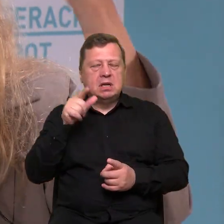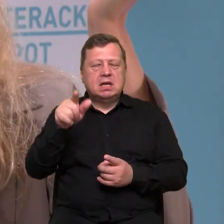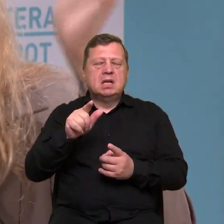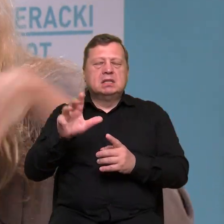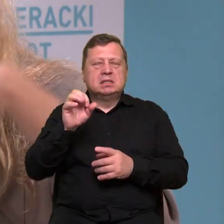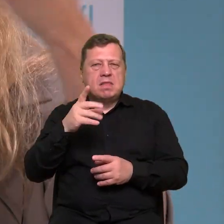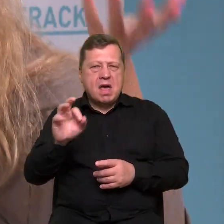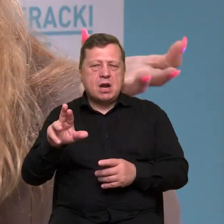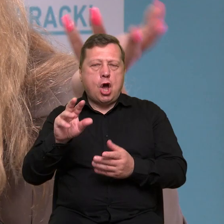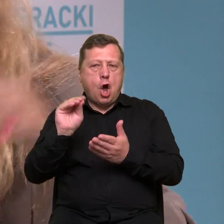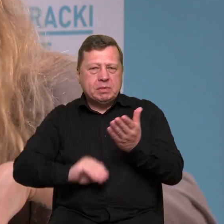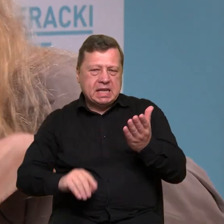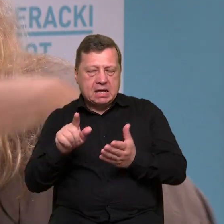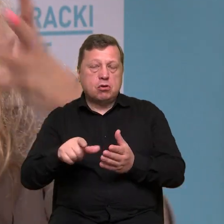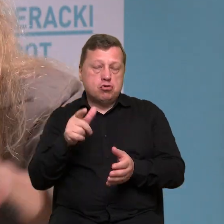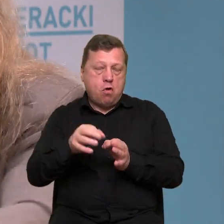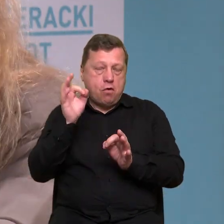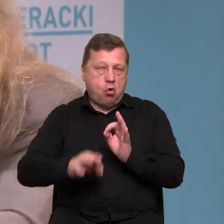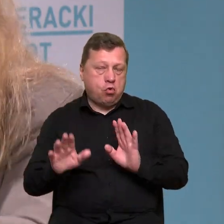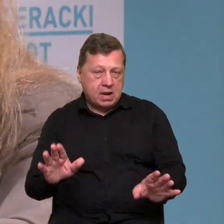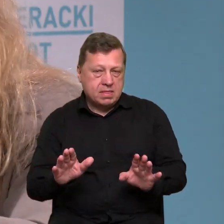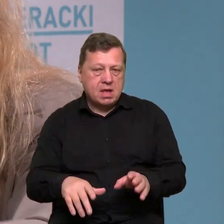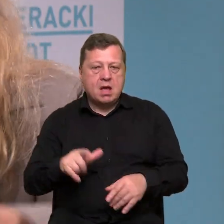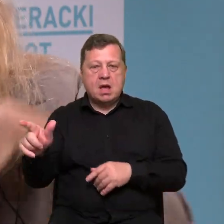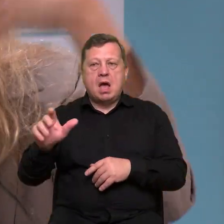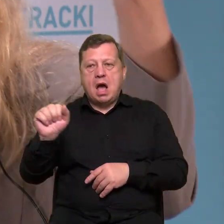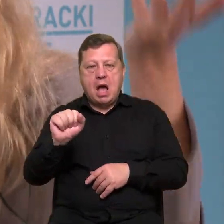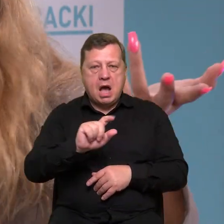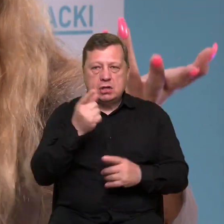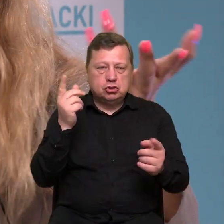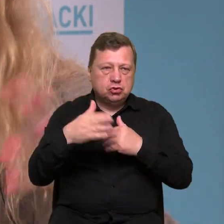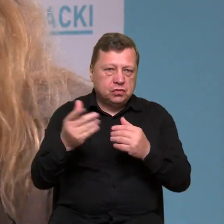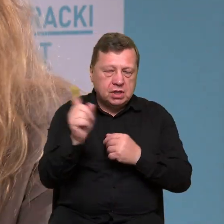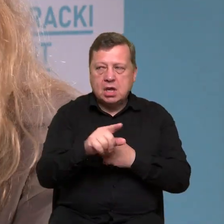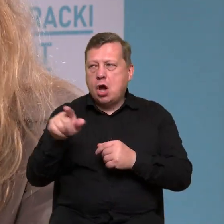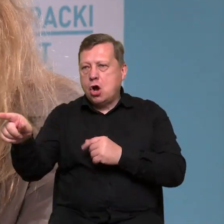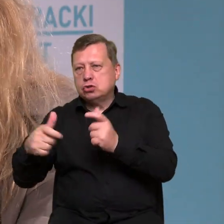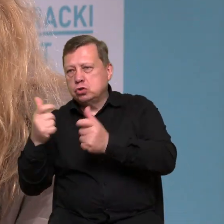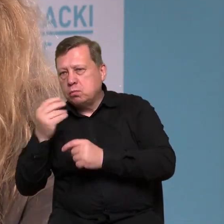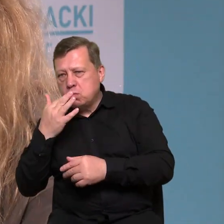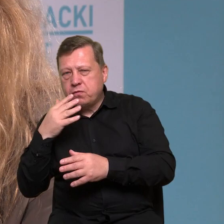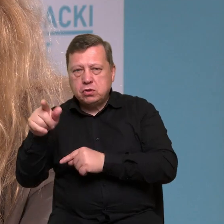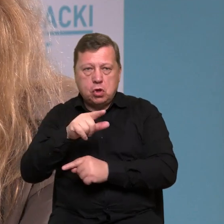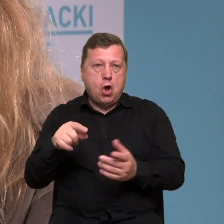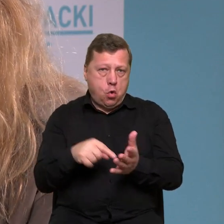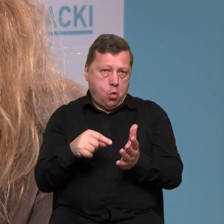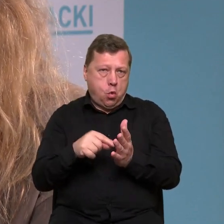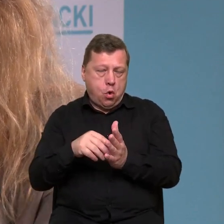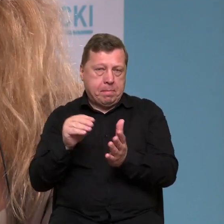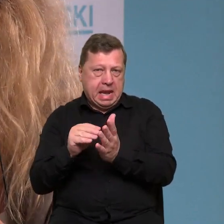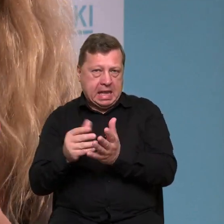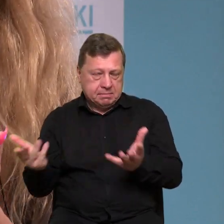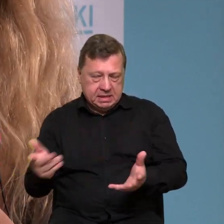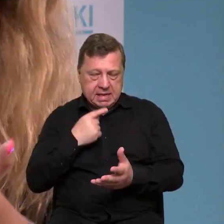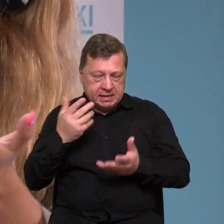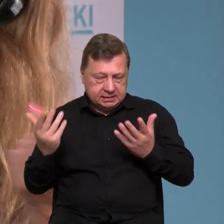scenariopisarstwo. Tam to tak wygląda konkretnie. A podchodzi do drzwi, B robi coś tam, C coś mówi, pragmatyczny język. I na końcu